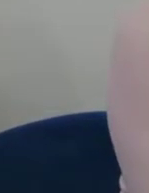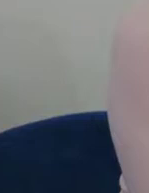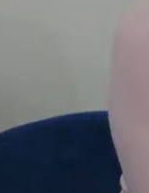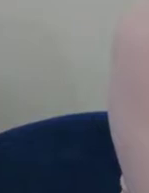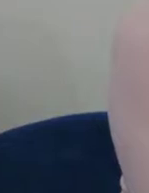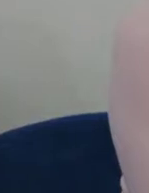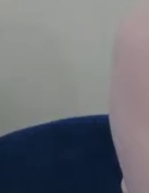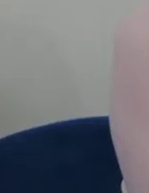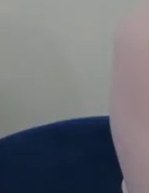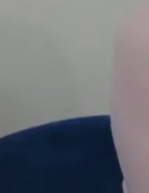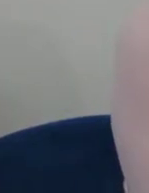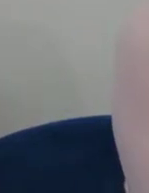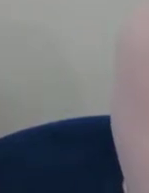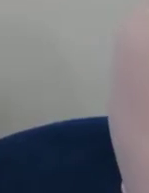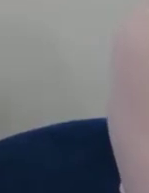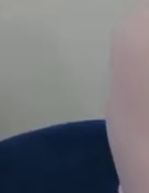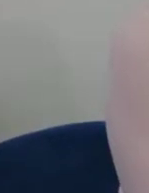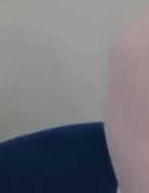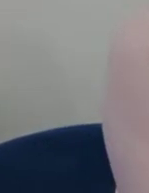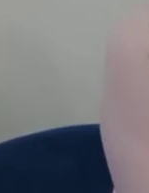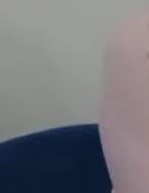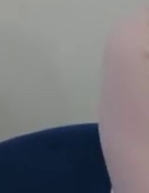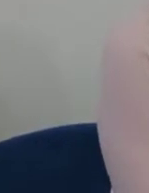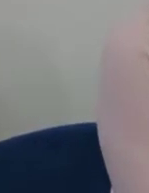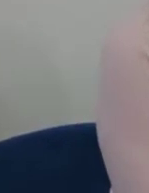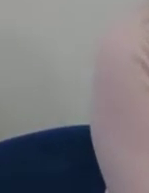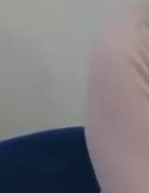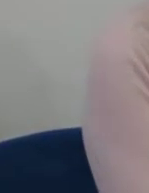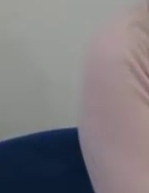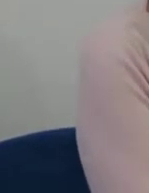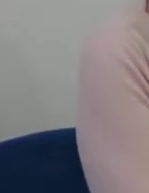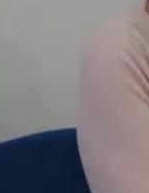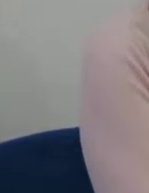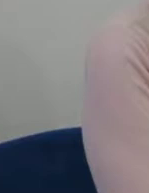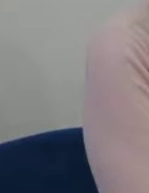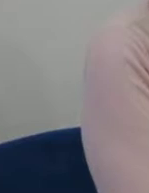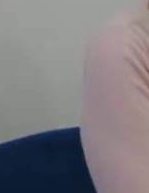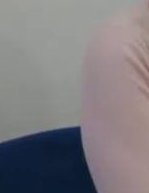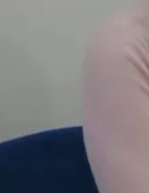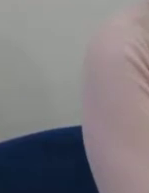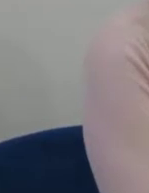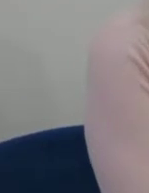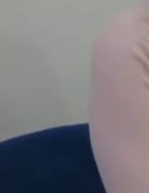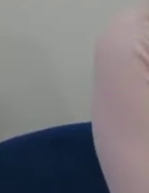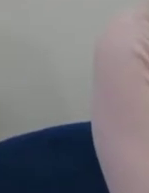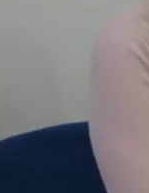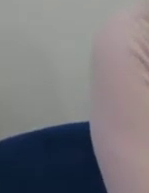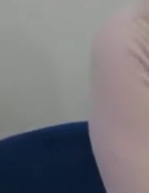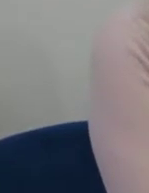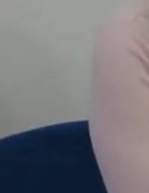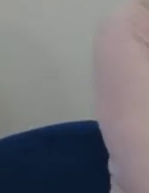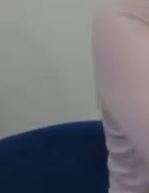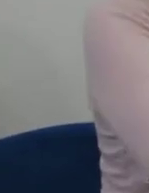хочуть працювати вже завтра, вони готові підключити сигнали трекерів. Якщо вони дають сигнал, то одразу виходять по 6